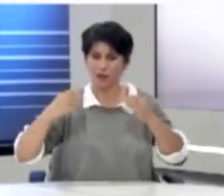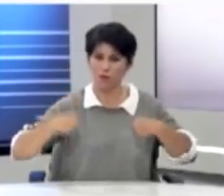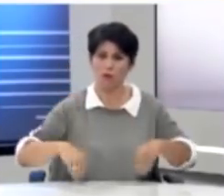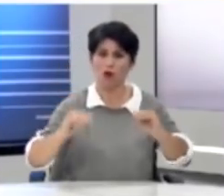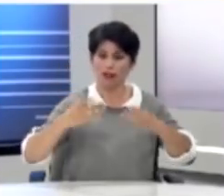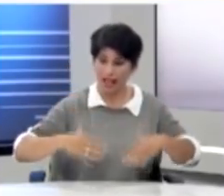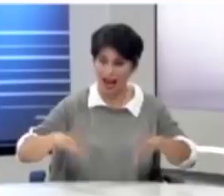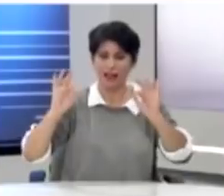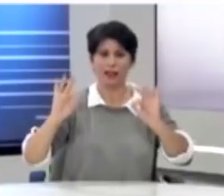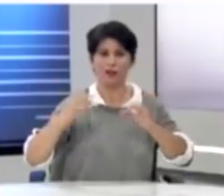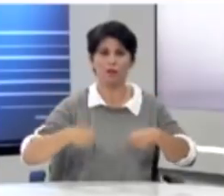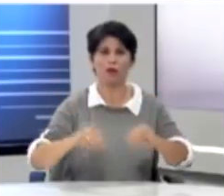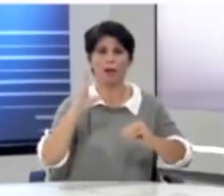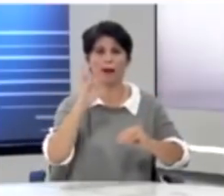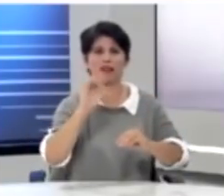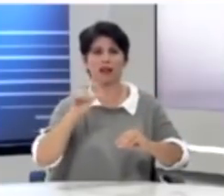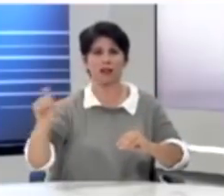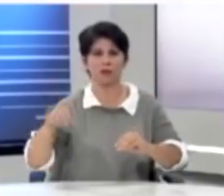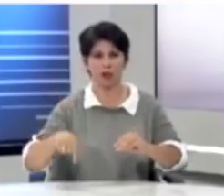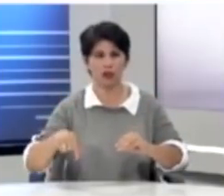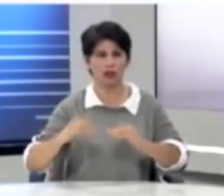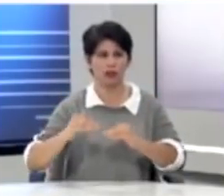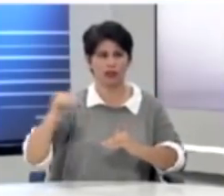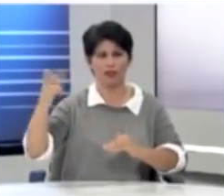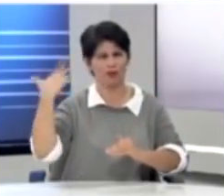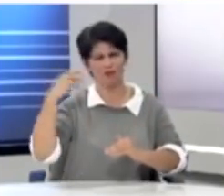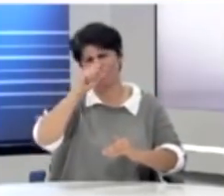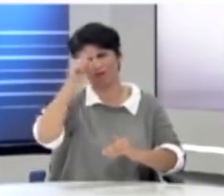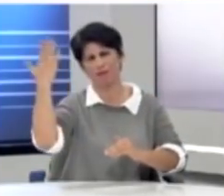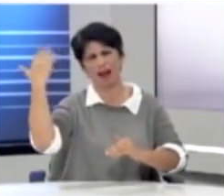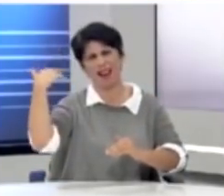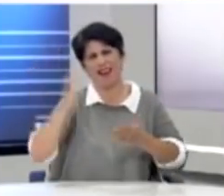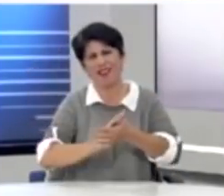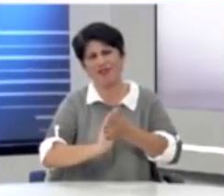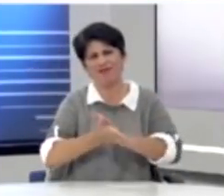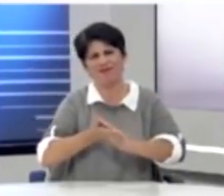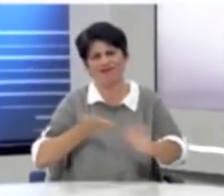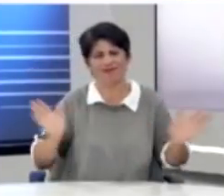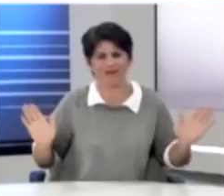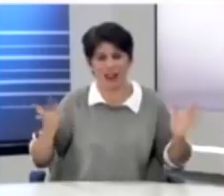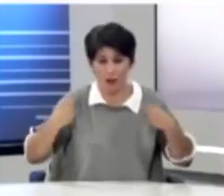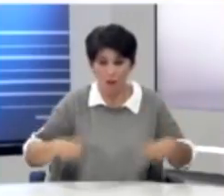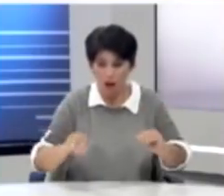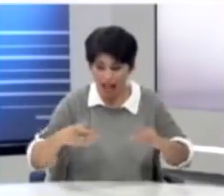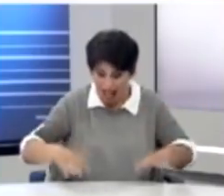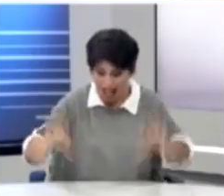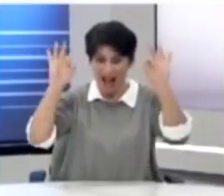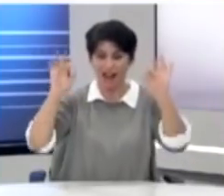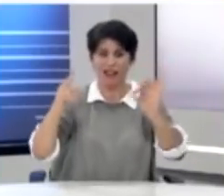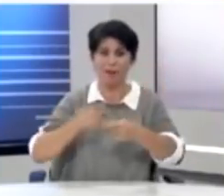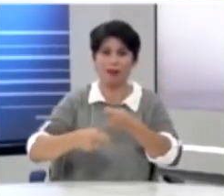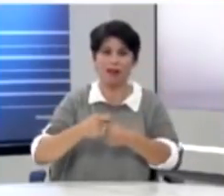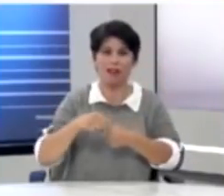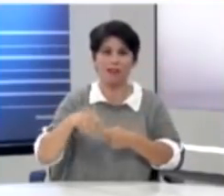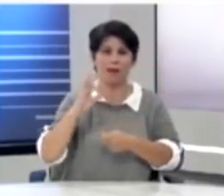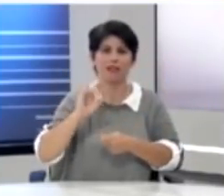εκατομμύρια δεν υπάρχουν πια τάξεις, είναι πασέ, παρελθόν, ξεπερασμένο. Αλλά κύριοι, από όσα λέτε,